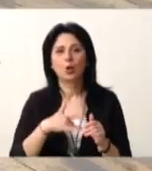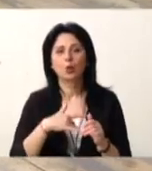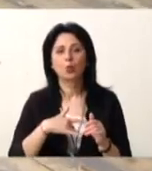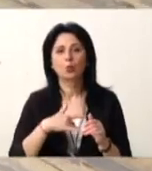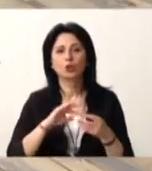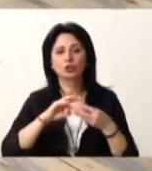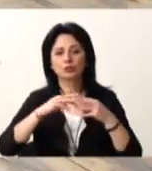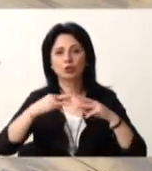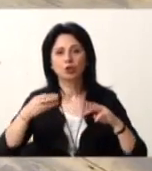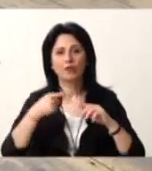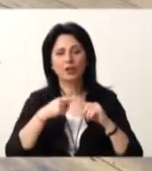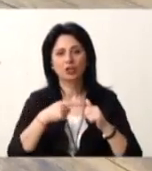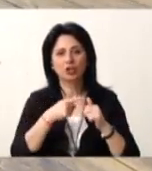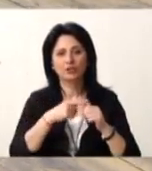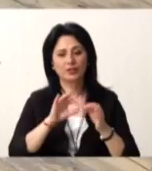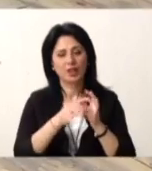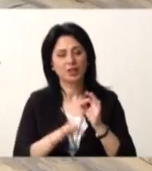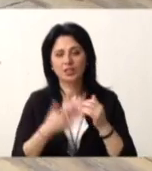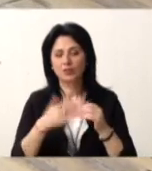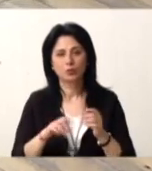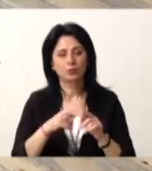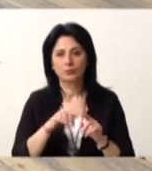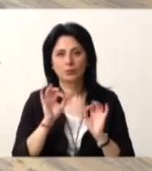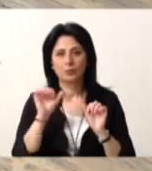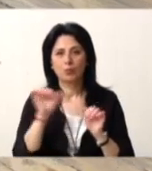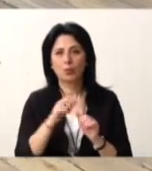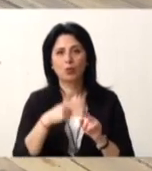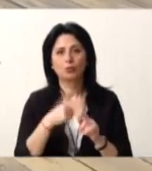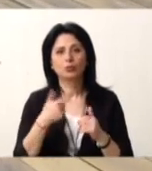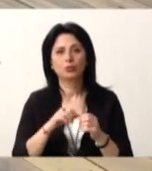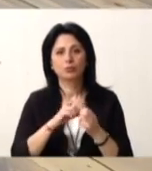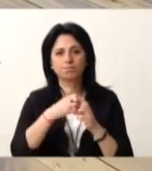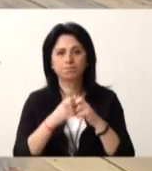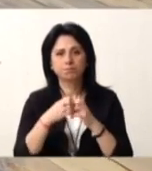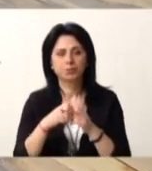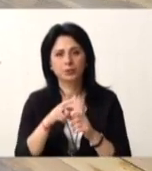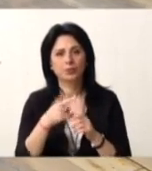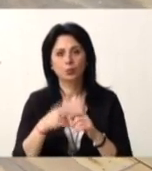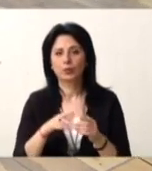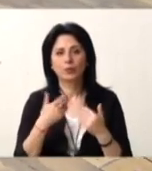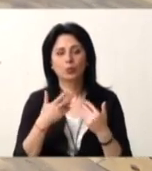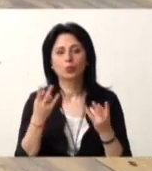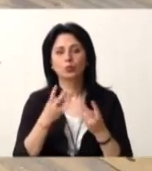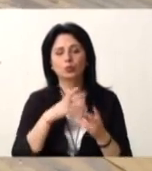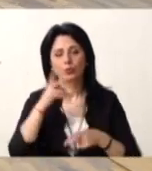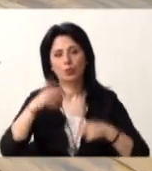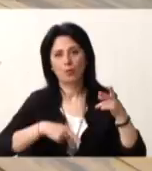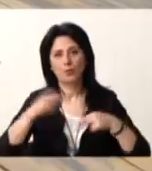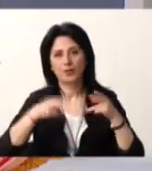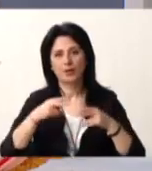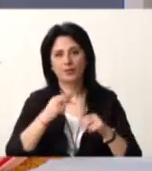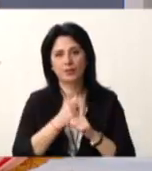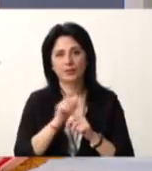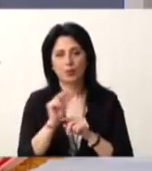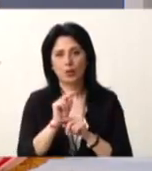ქსოვილის და სხვა ორგანოს ან ნაწლავის, ან საყლაპავის შინ დორწოვნის ატყორცნა და ეს მექანიკური დეფექტია, ის უკვე ოპერაციული გზით ხდება